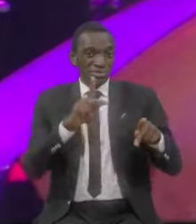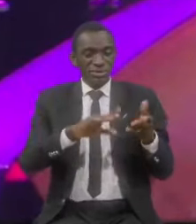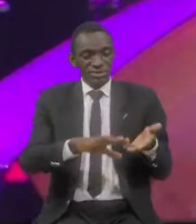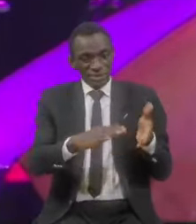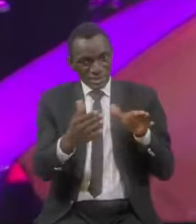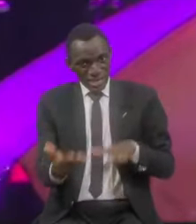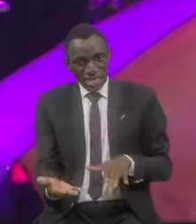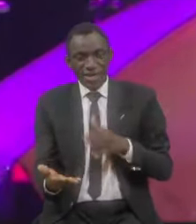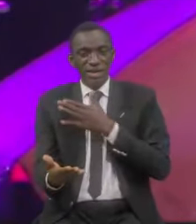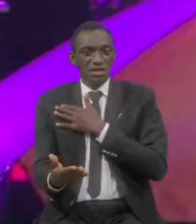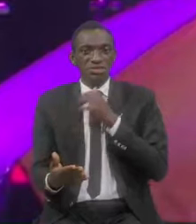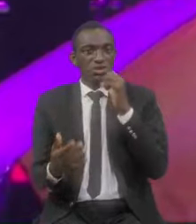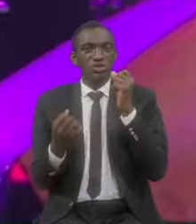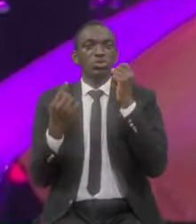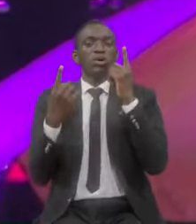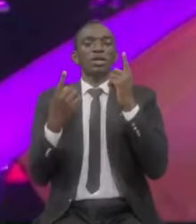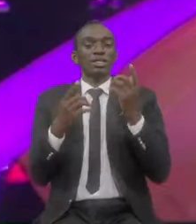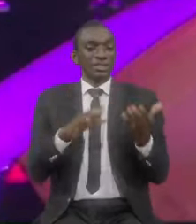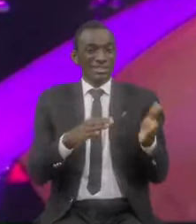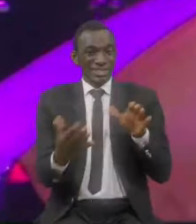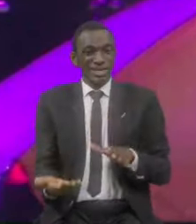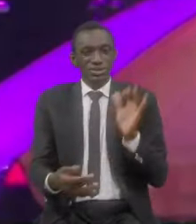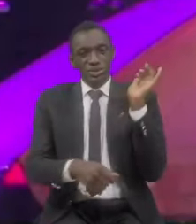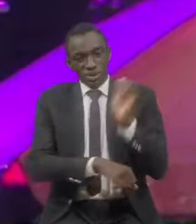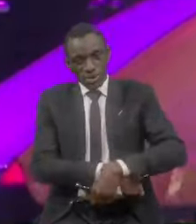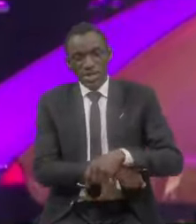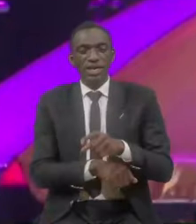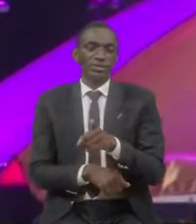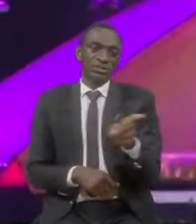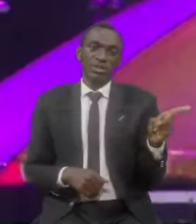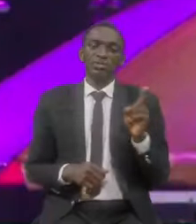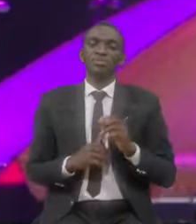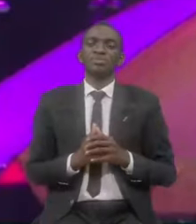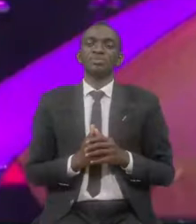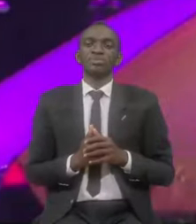La mort a l'emprise sur tout le monde.